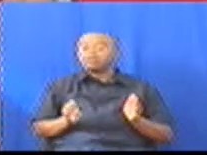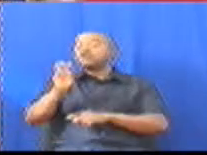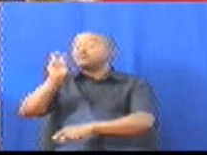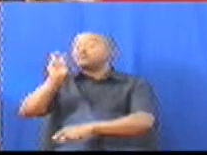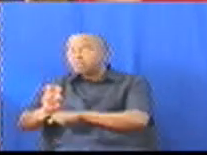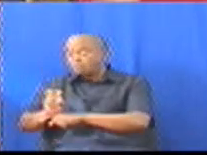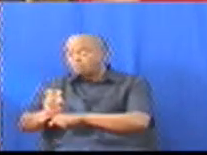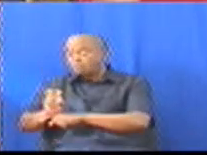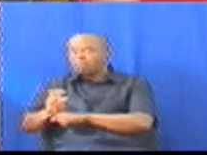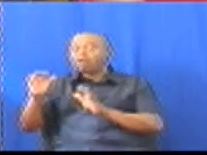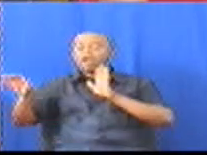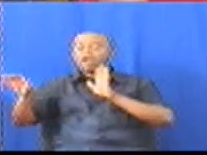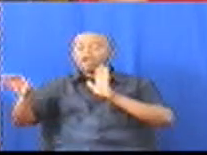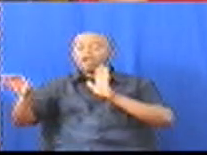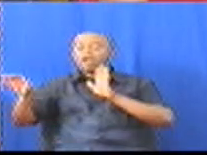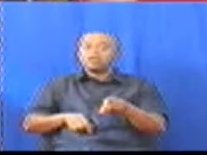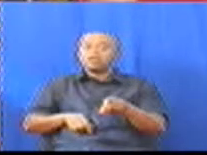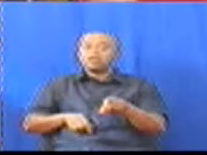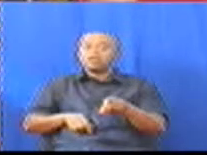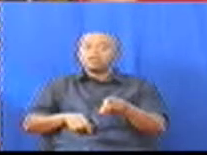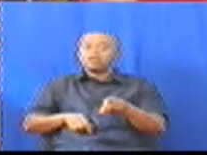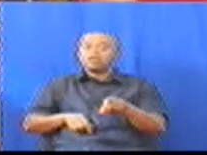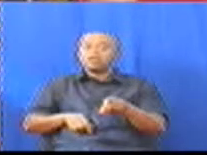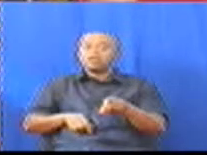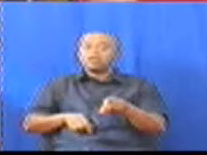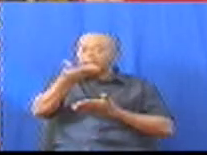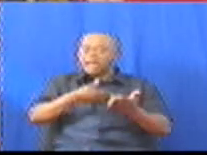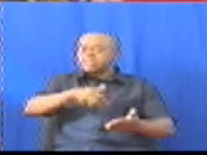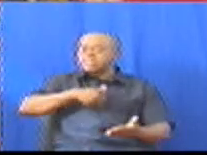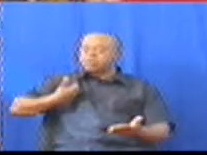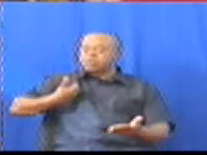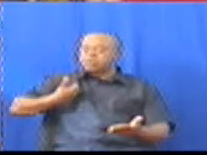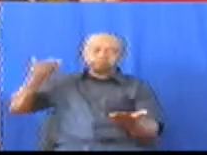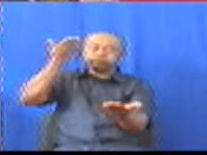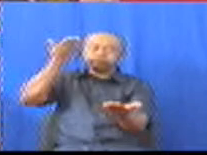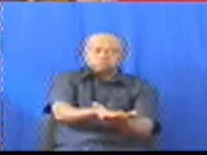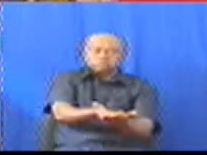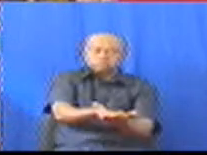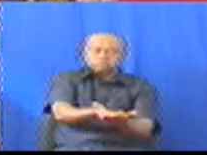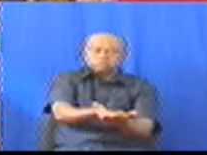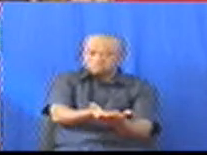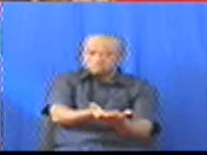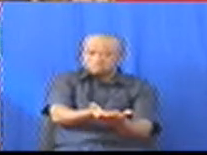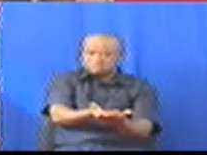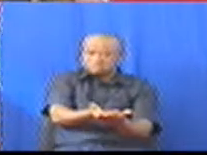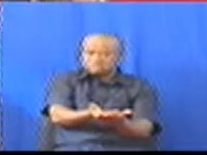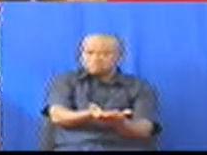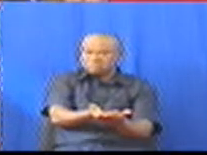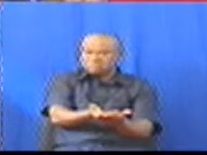Hivyo tunavoleta hizi sheria, miswada ya sheria kwa hati ya